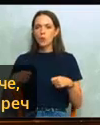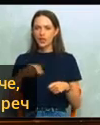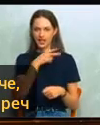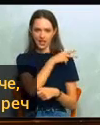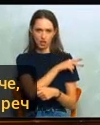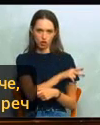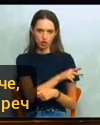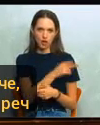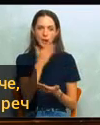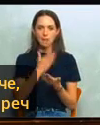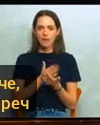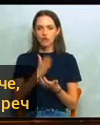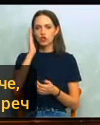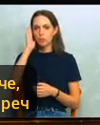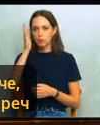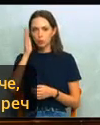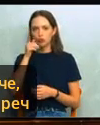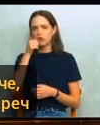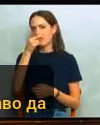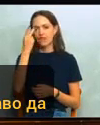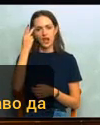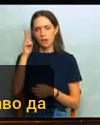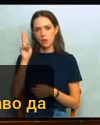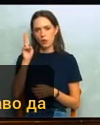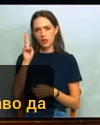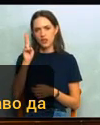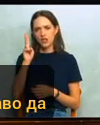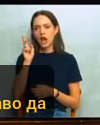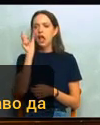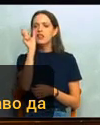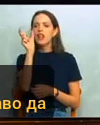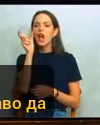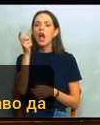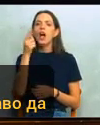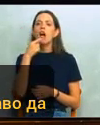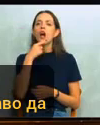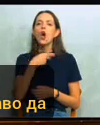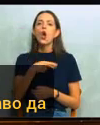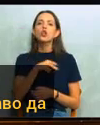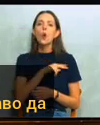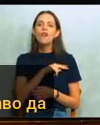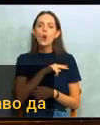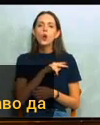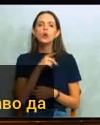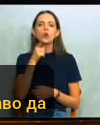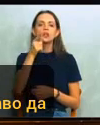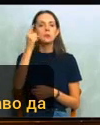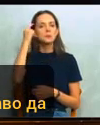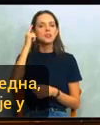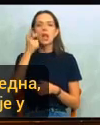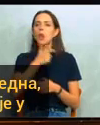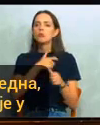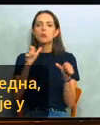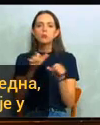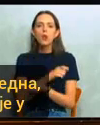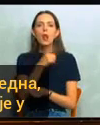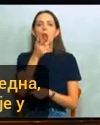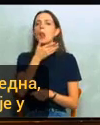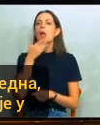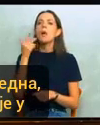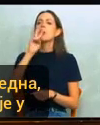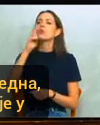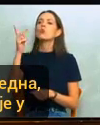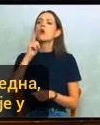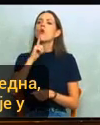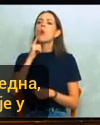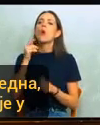gradonačelniče, bivši i budući, vi ne poznajete za reč odgovornost, smatrate da ste nepogrešivi, da niko drugi nema pravo da bude u pravu i da